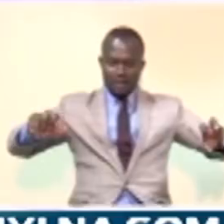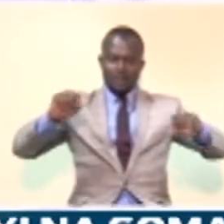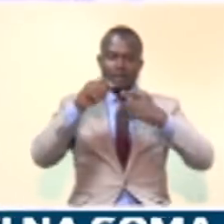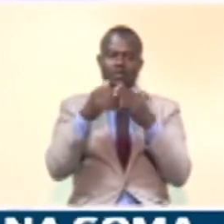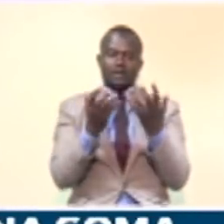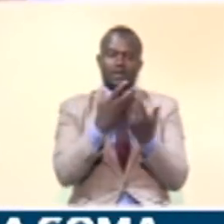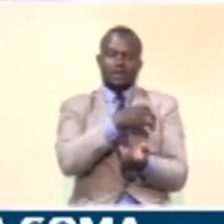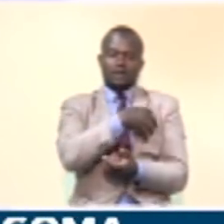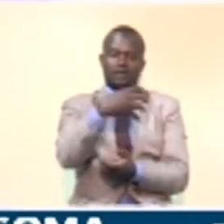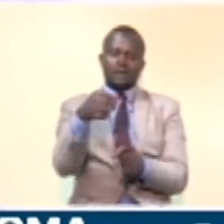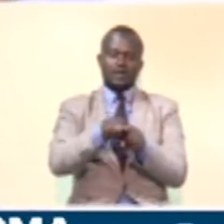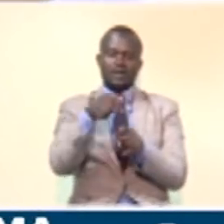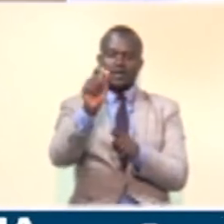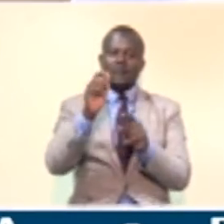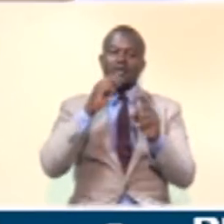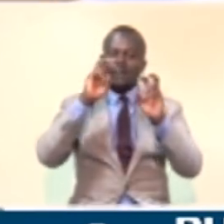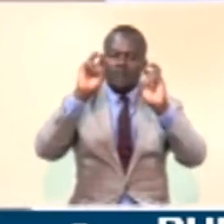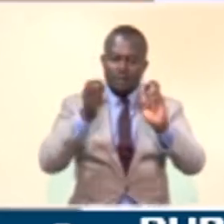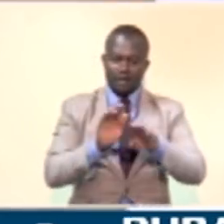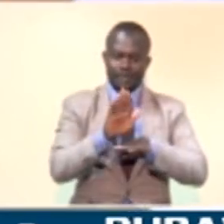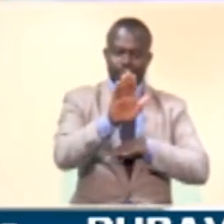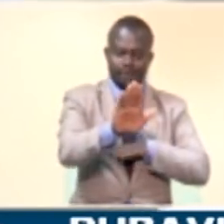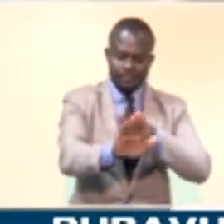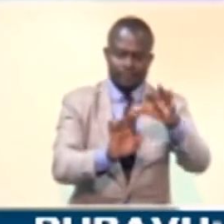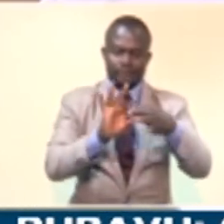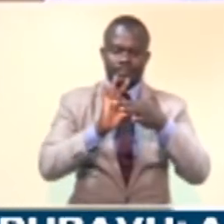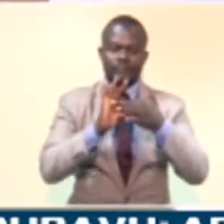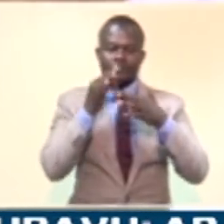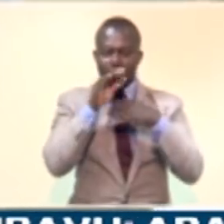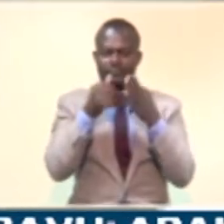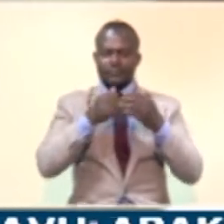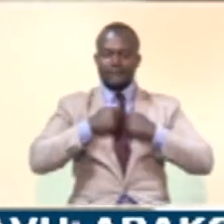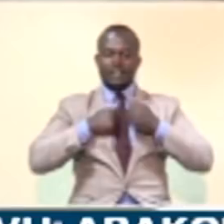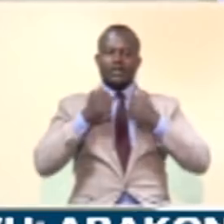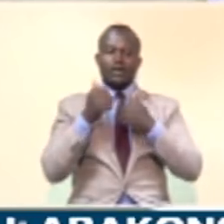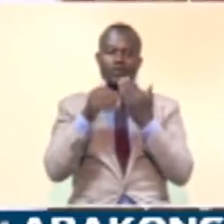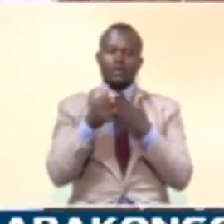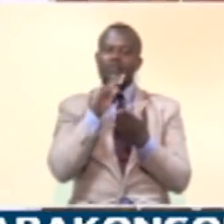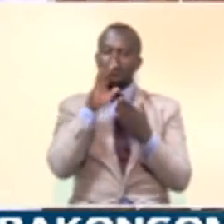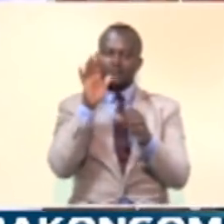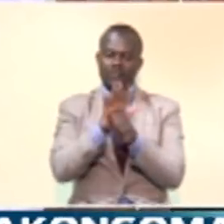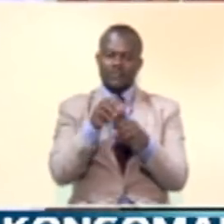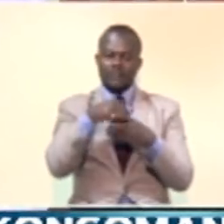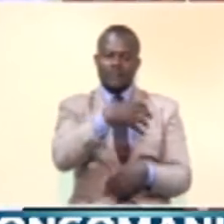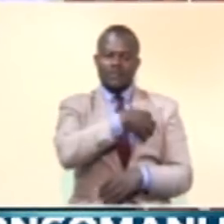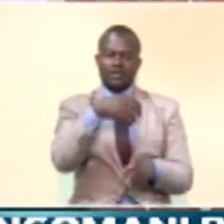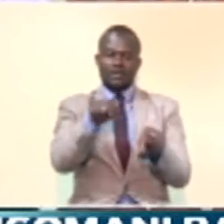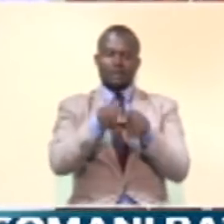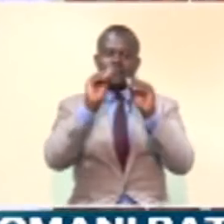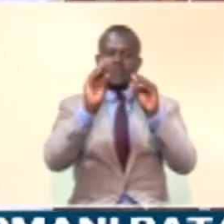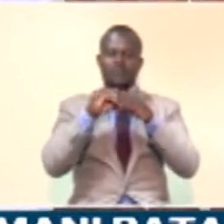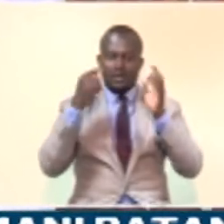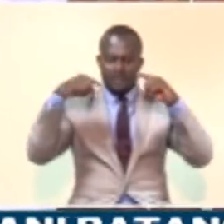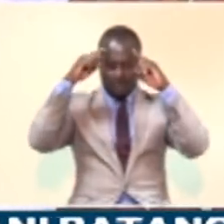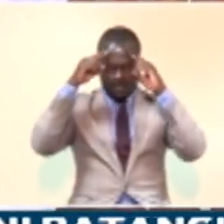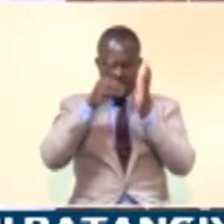ibirana n'ubukungu nabo bemeza ko intambwe itewe mu mibanire y'Ufaransa n'u Rwanda ari intambwe itegerejweho byinshi mu bukungu nk'uko umwarimu muri